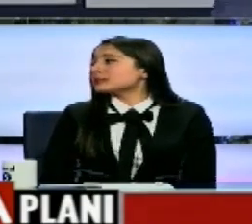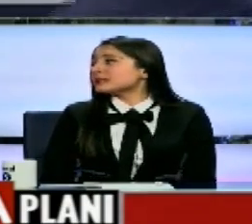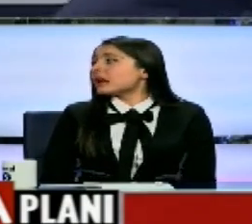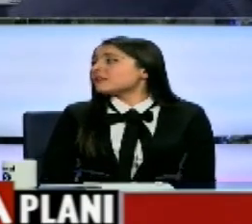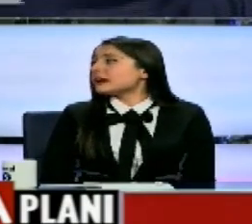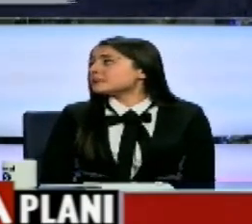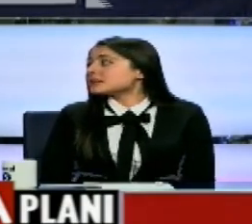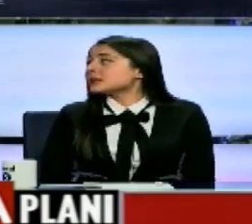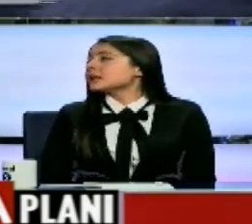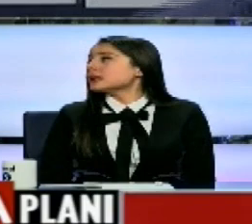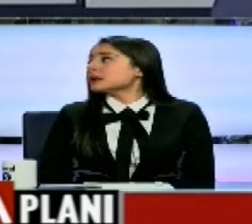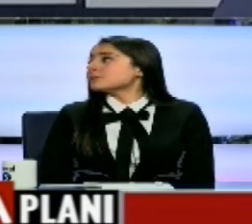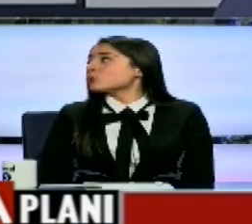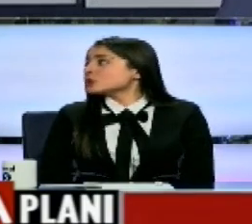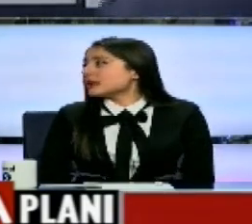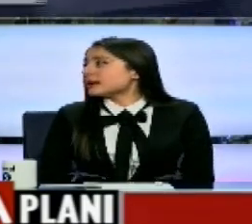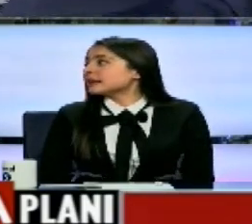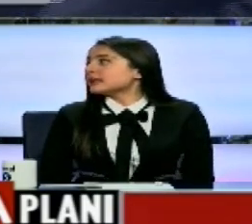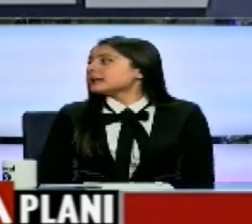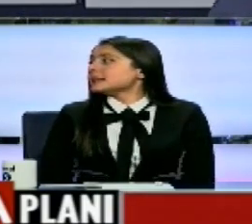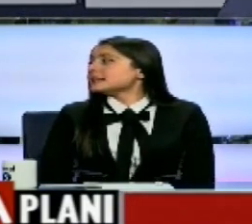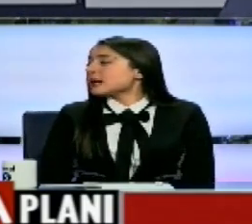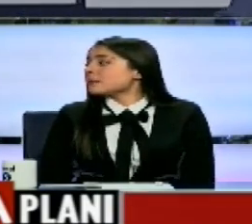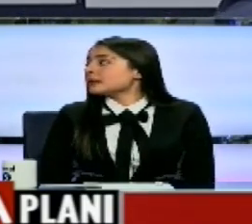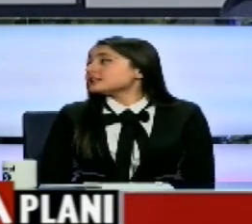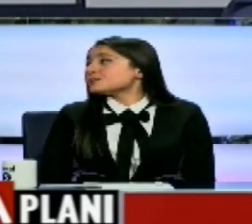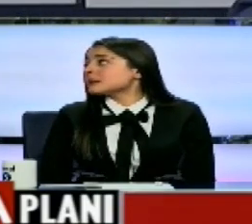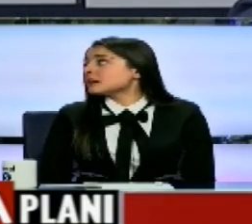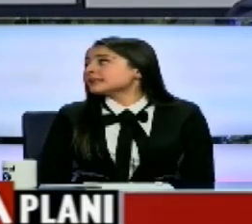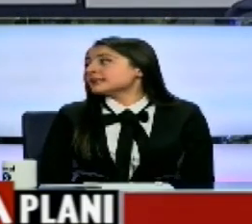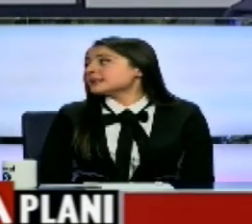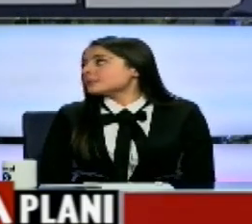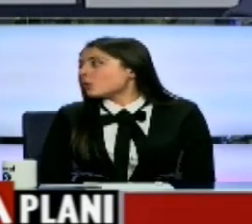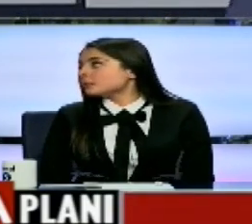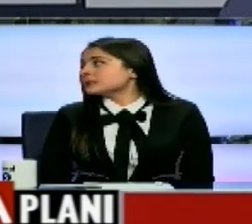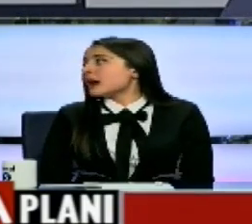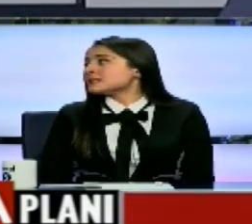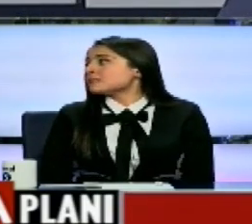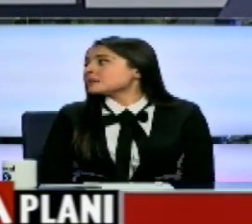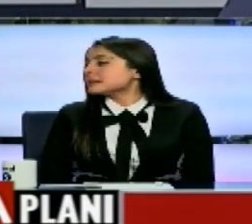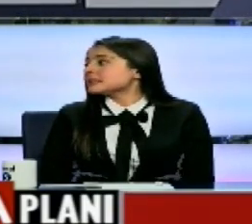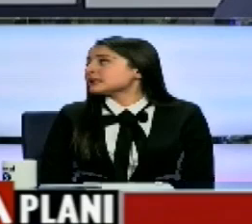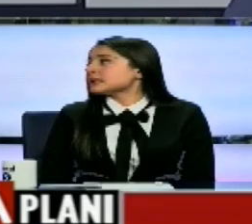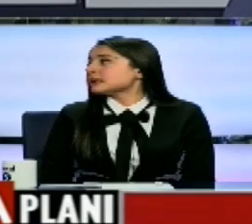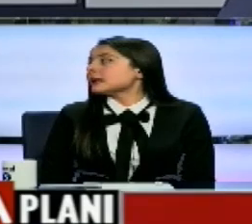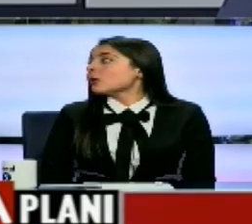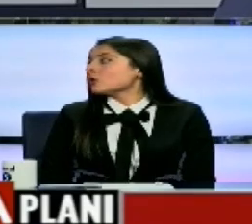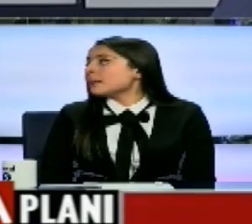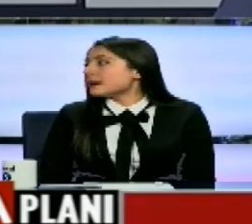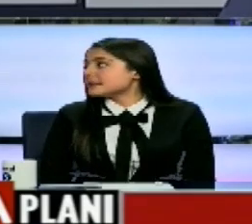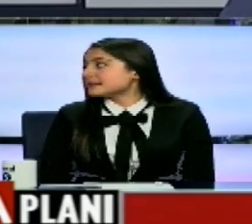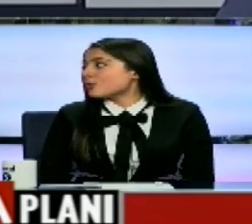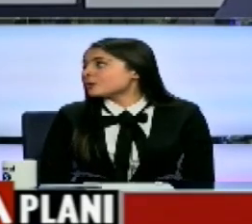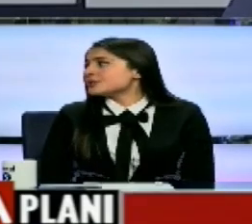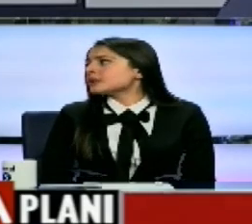zamana kadar verdiğimiz projelerde, istihdamlarda hiçbir zaman ikiletme olmadı. Her zaman biz önem